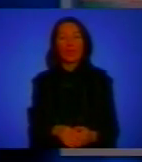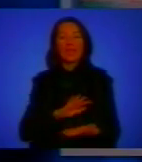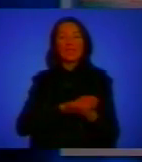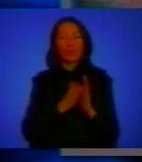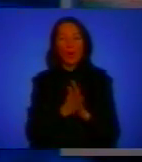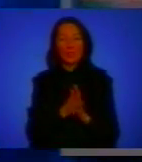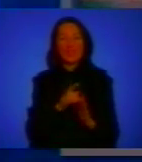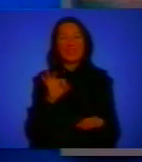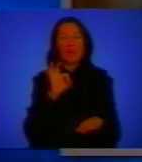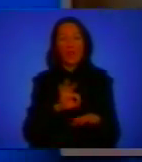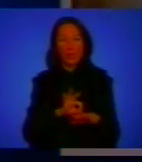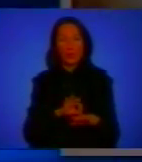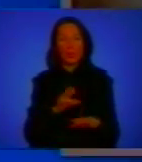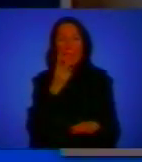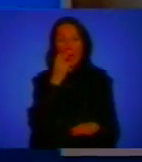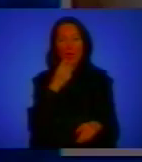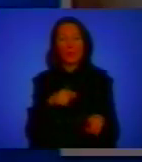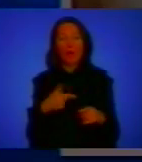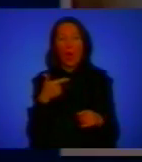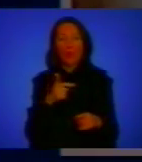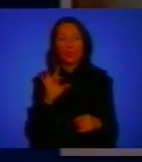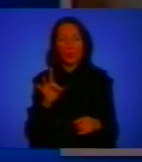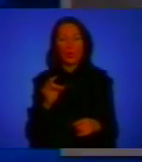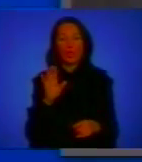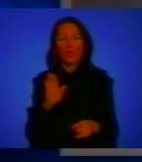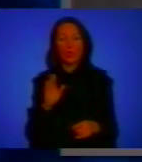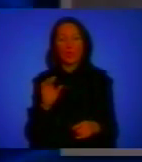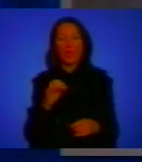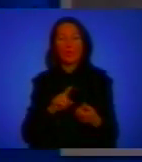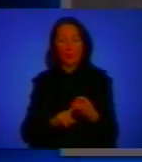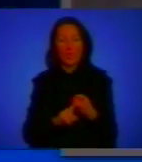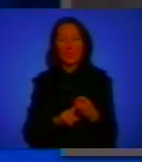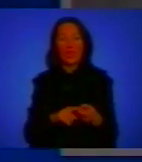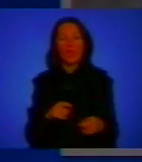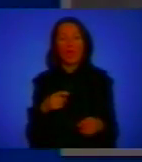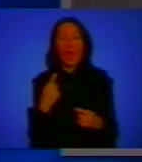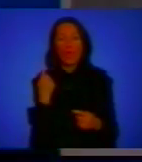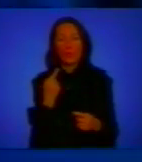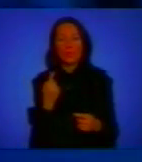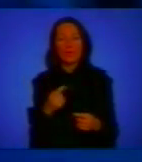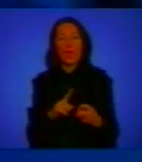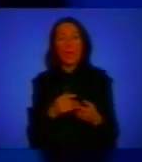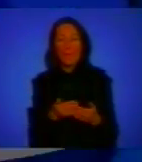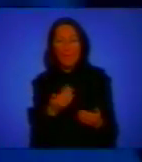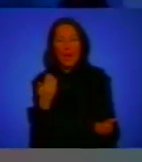Ситуація із захворюваністю на грип та гострі респіраторно-вірусні інфекції в області передепідеміологічна.